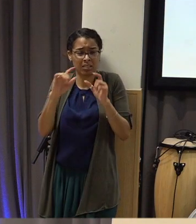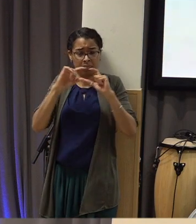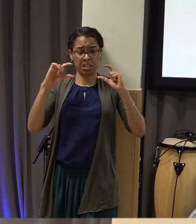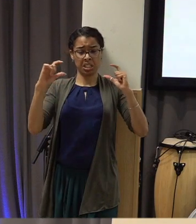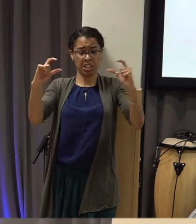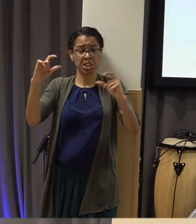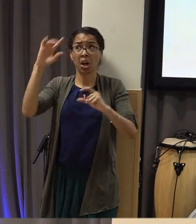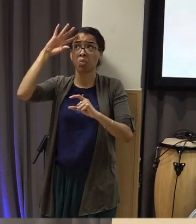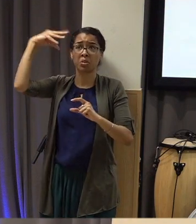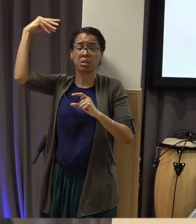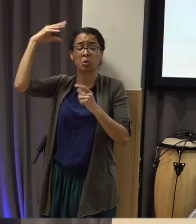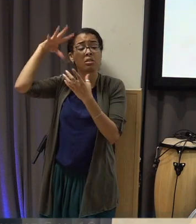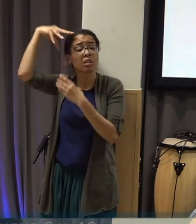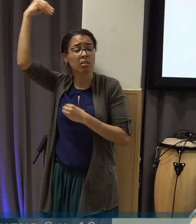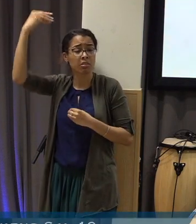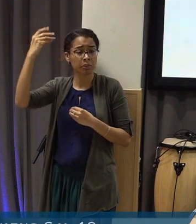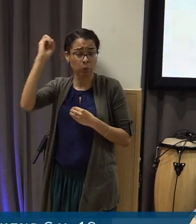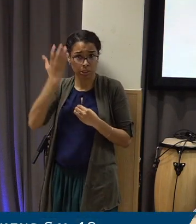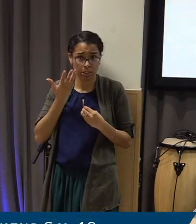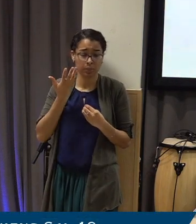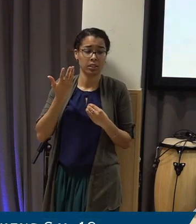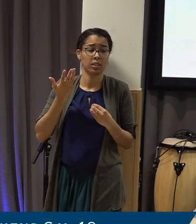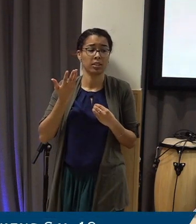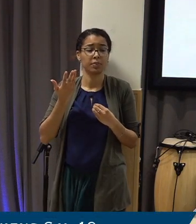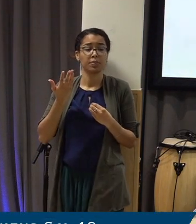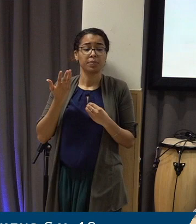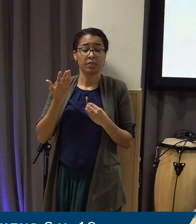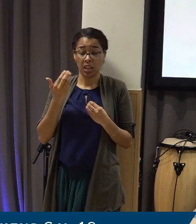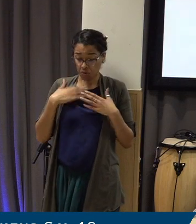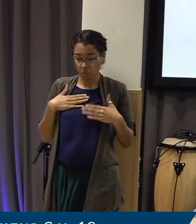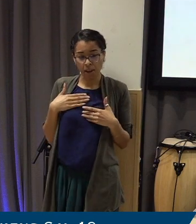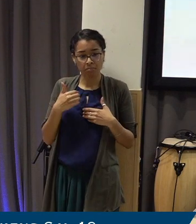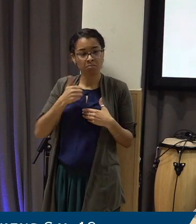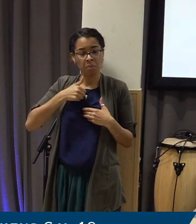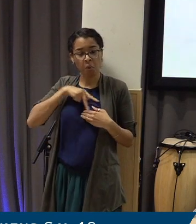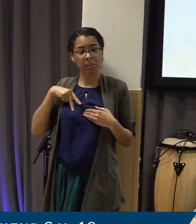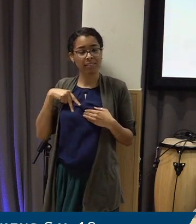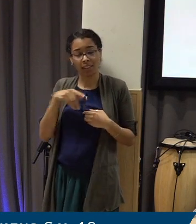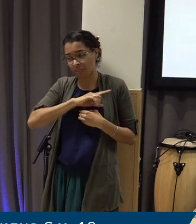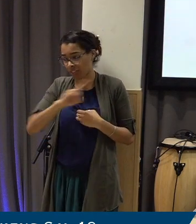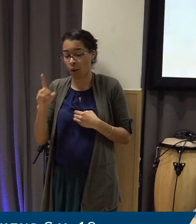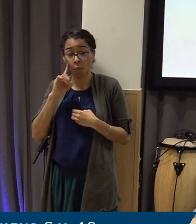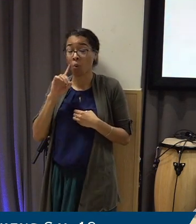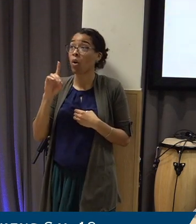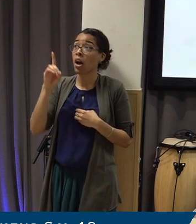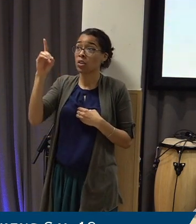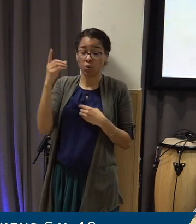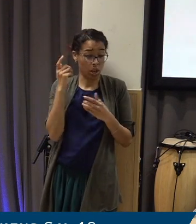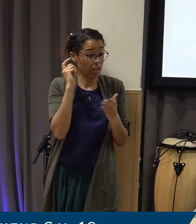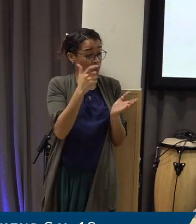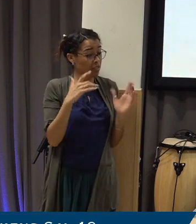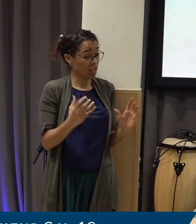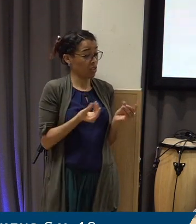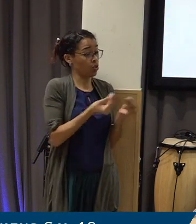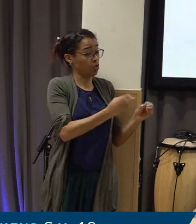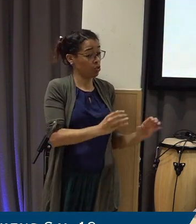avez reçu de Dieu, et que vous ne vous appartenez point à vous-même, car vous avez été rachetés à un grand prix.